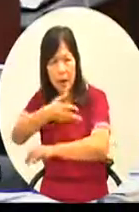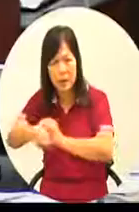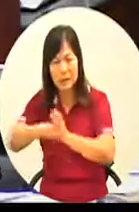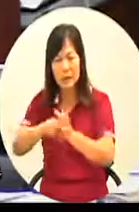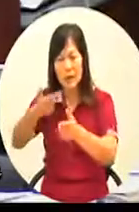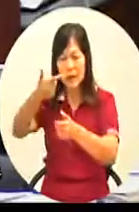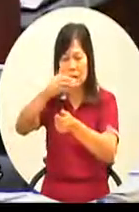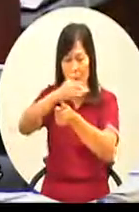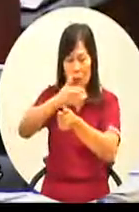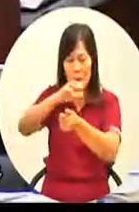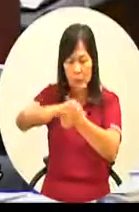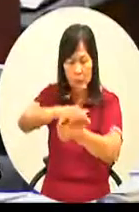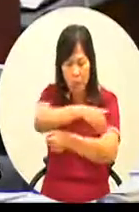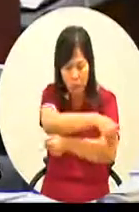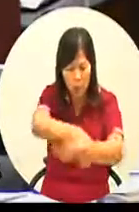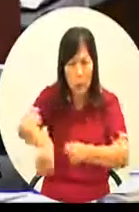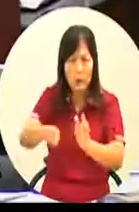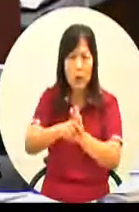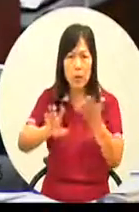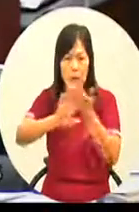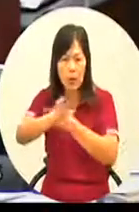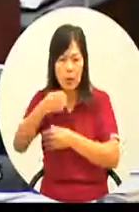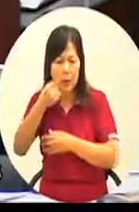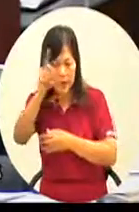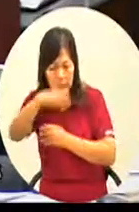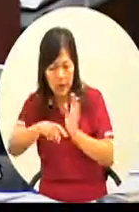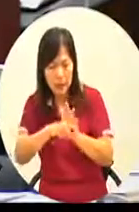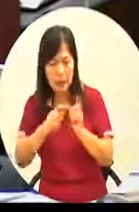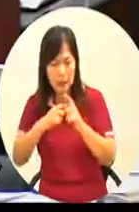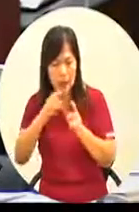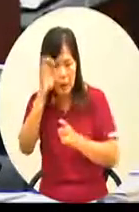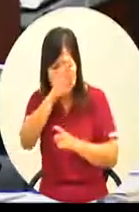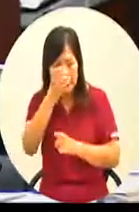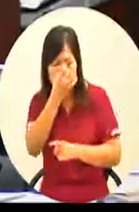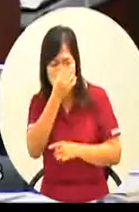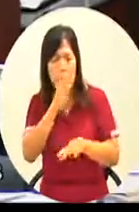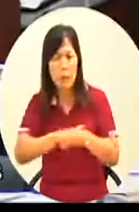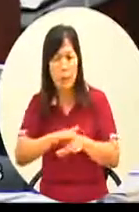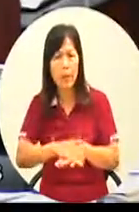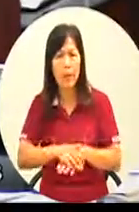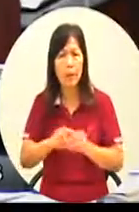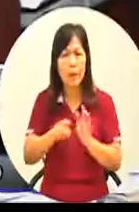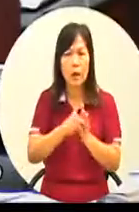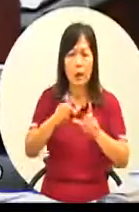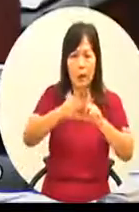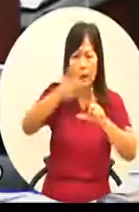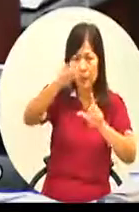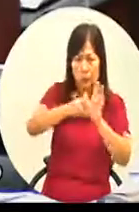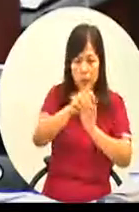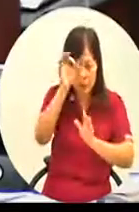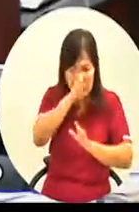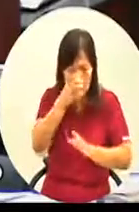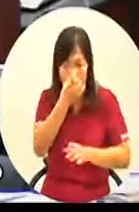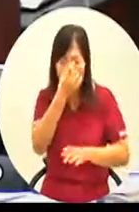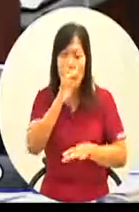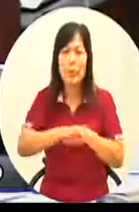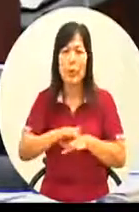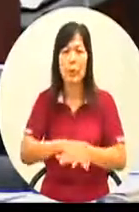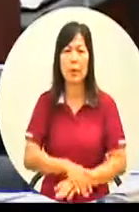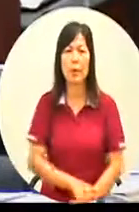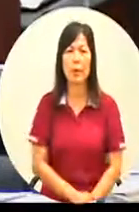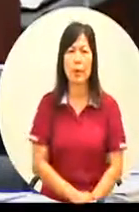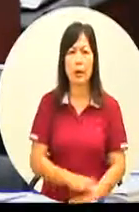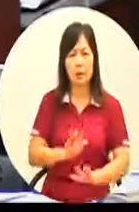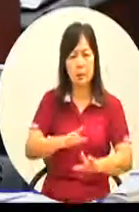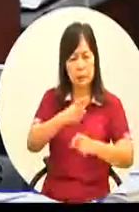啊，迄人外的客吼，真正找无。真正找无，啊，搁有安尼久我嘛找无。我今年88啊